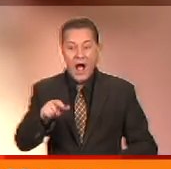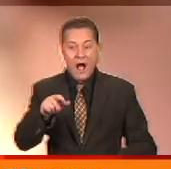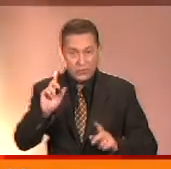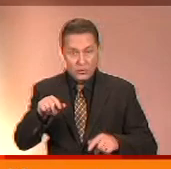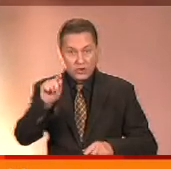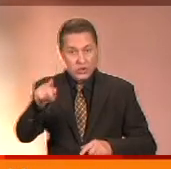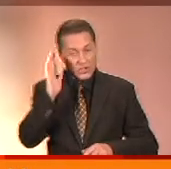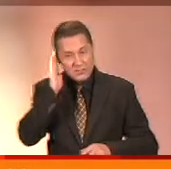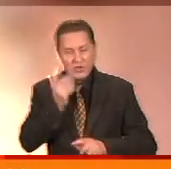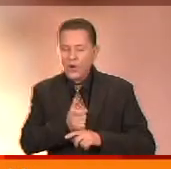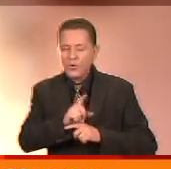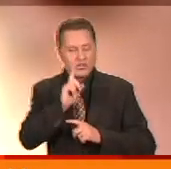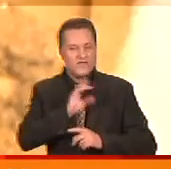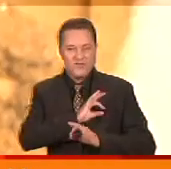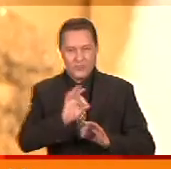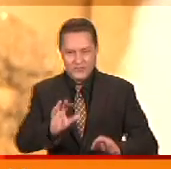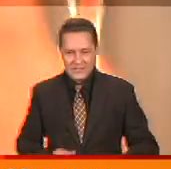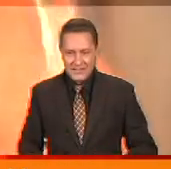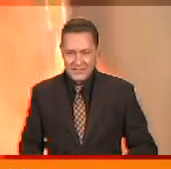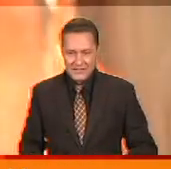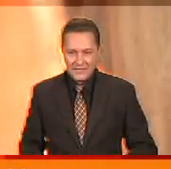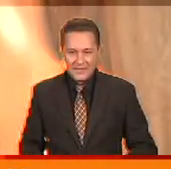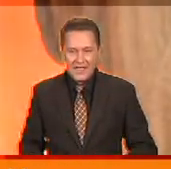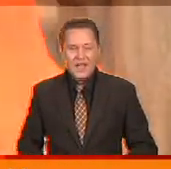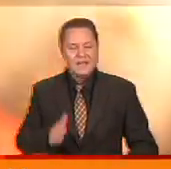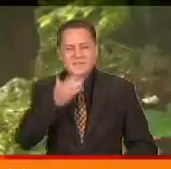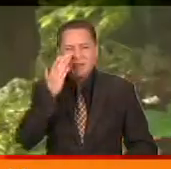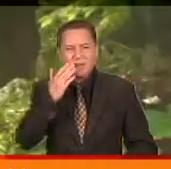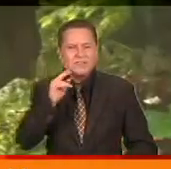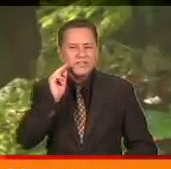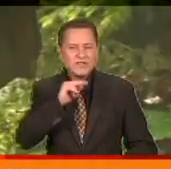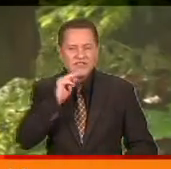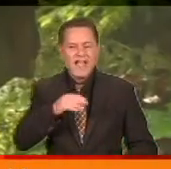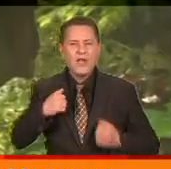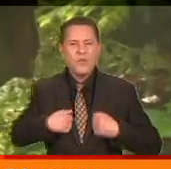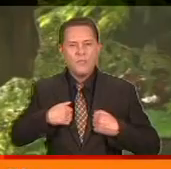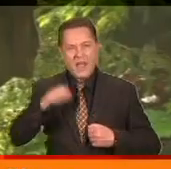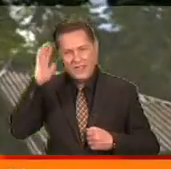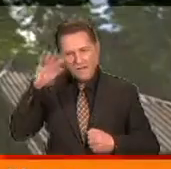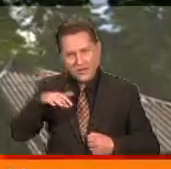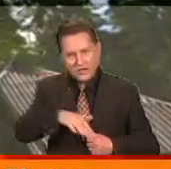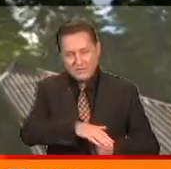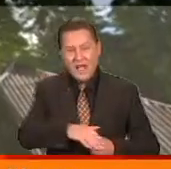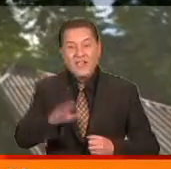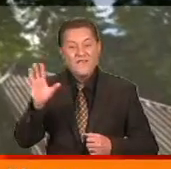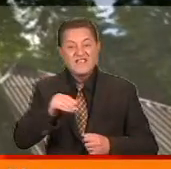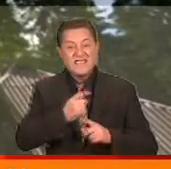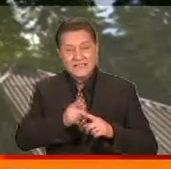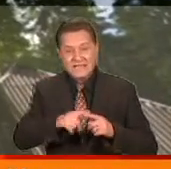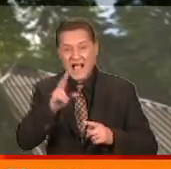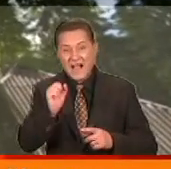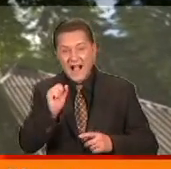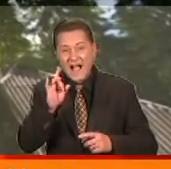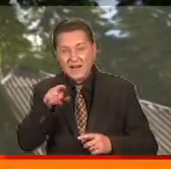Ну, спится здесь очень вкусно. Солодкі сни, запашні чаї і купання у водоспаді – все це в Карпатича